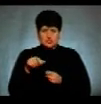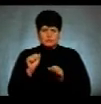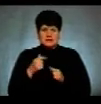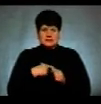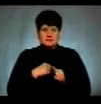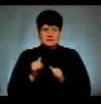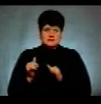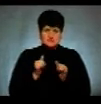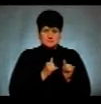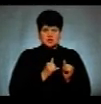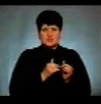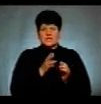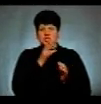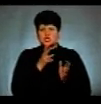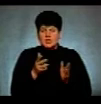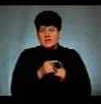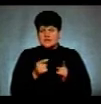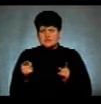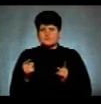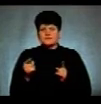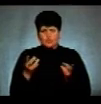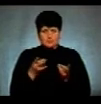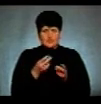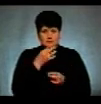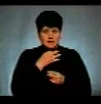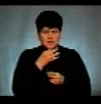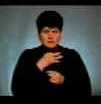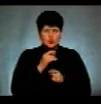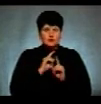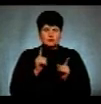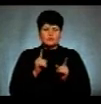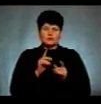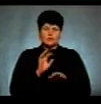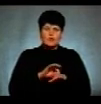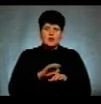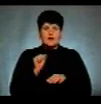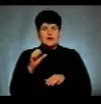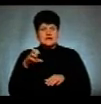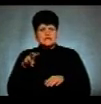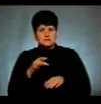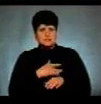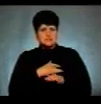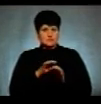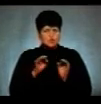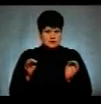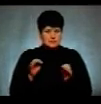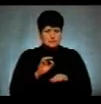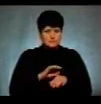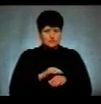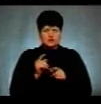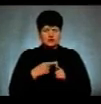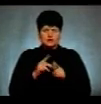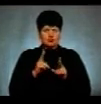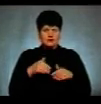час перехідний найнеобхіднішими ліками, так, особливо ті, хто хворі на астму, наприклад, серцево-судинні захворювання. Чи не було, ніхто